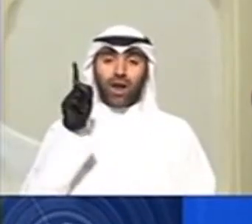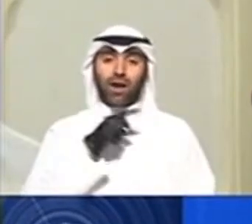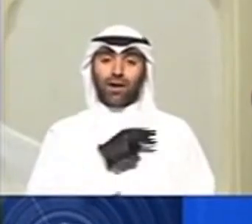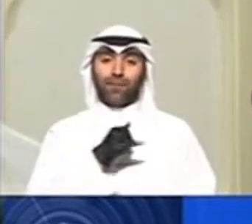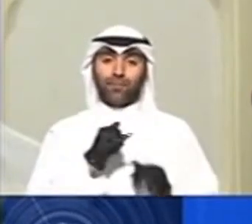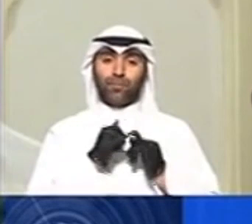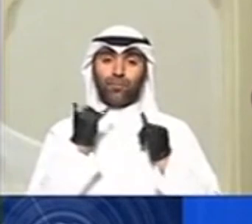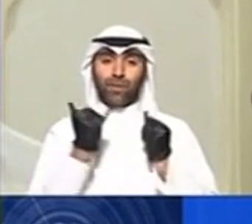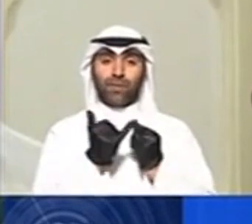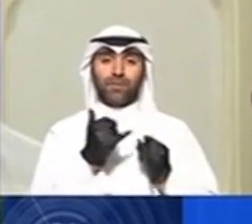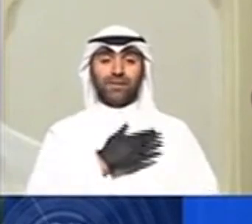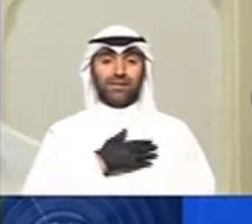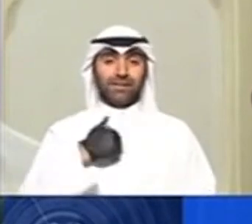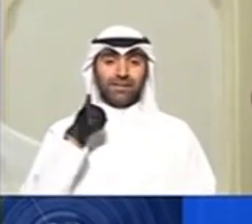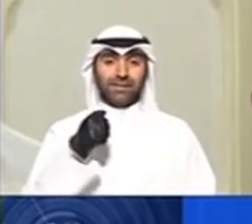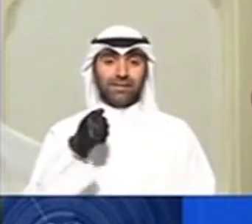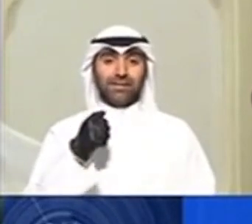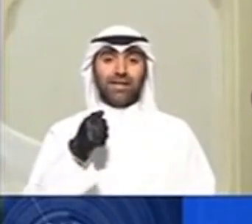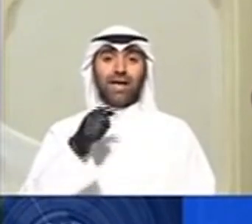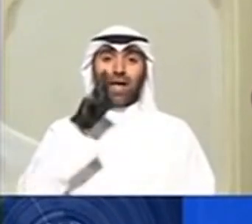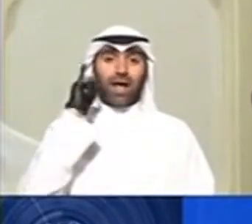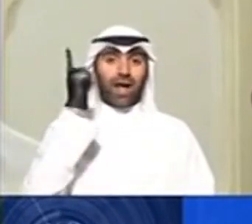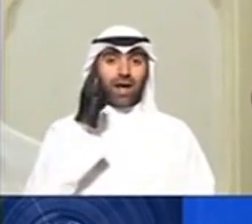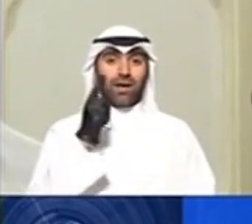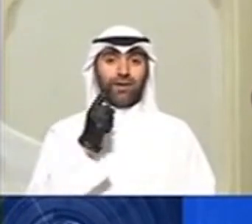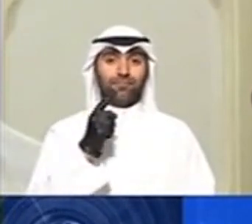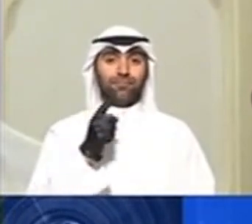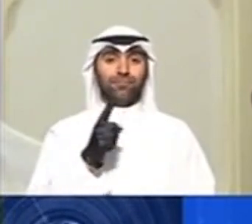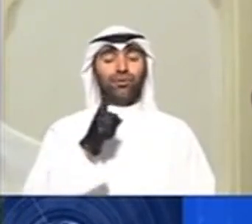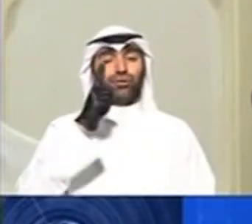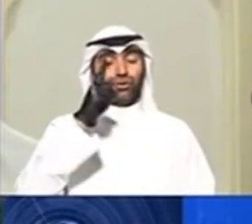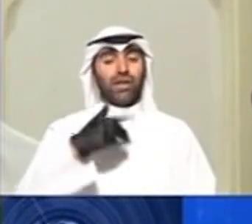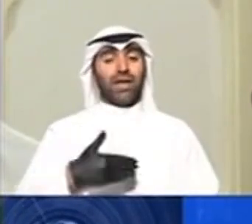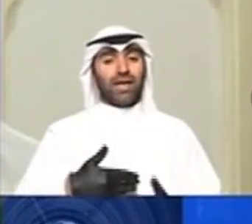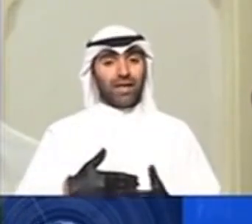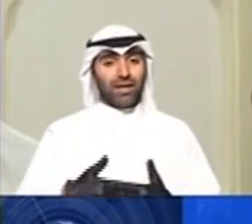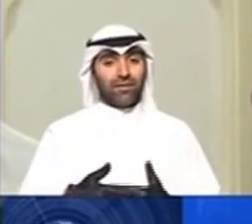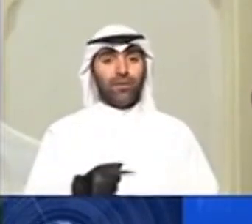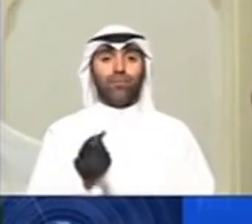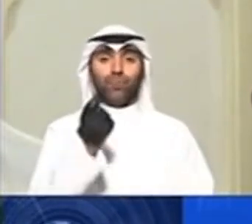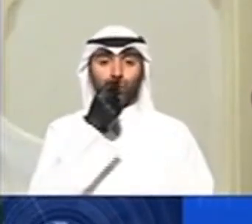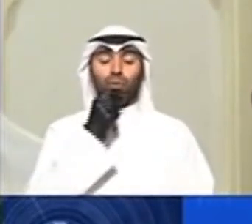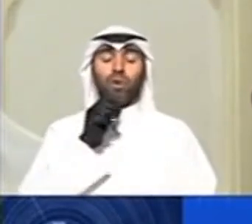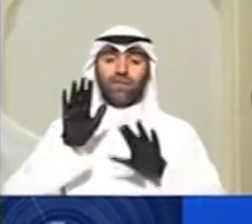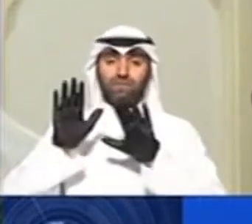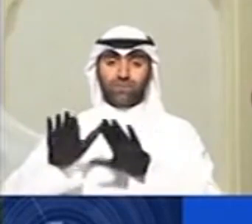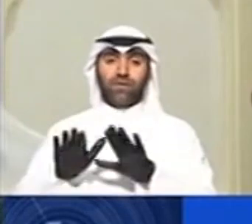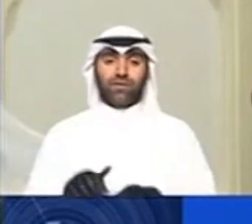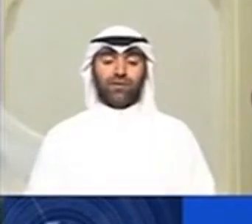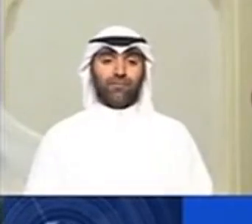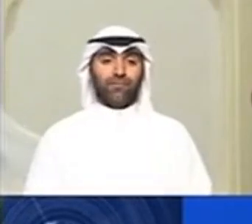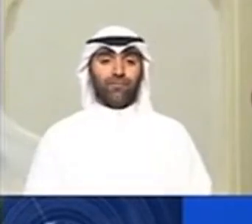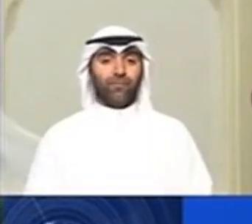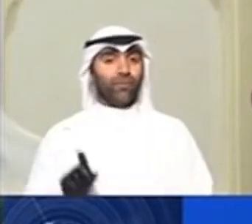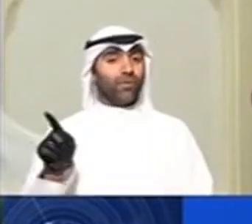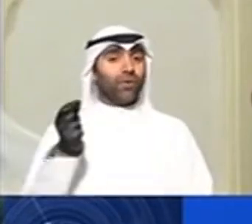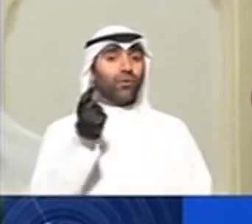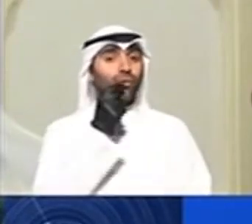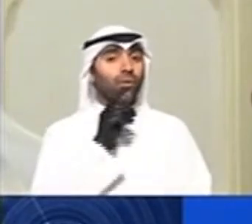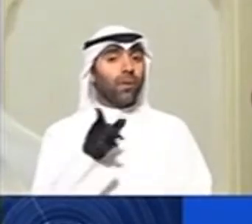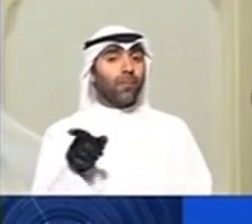ال HIV اللي هو تساعد في الوقايه او شفاء هذه الحالات، وهذه الادويه جميعها